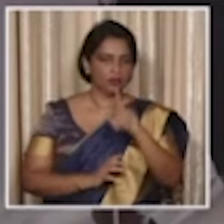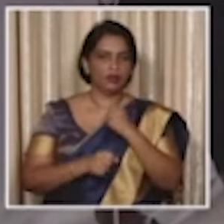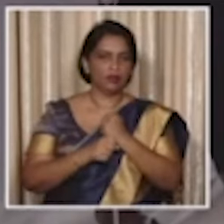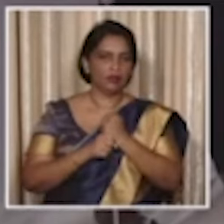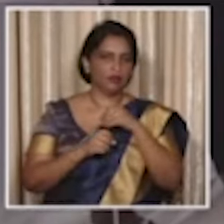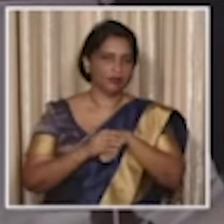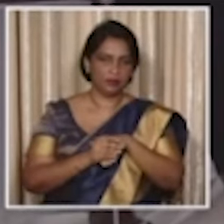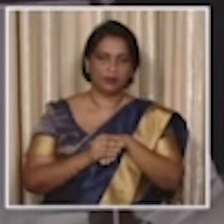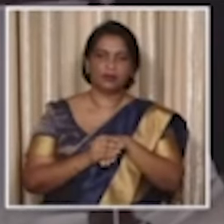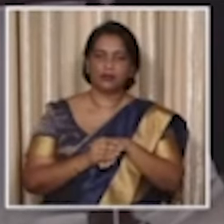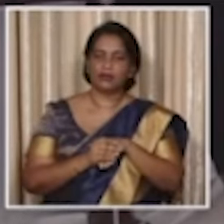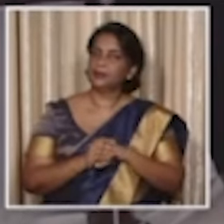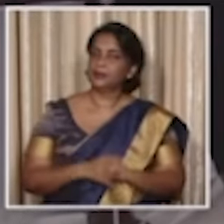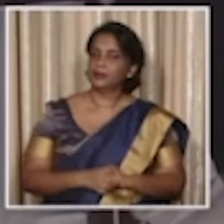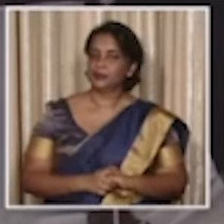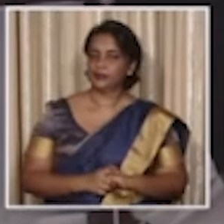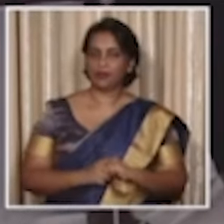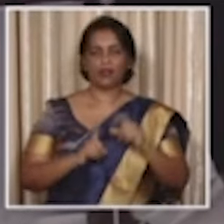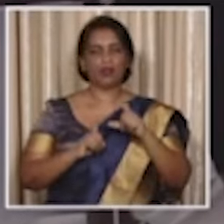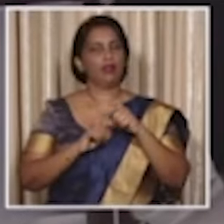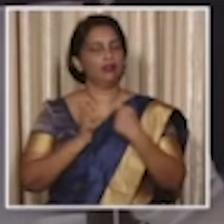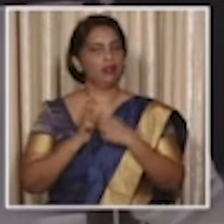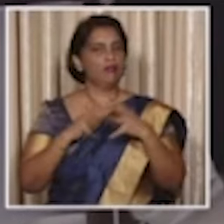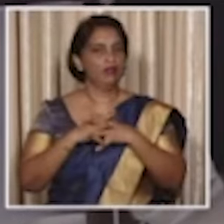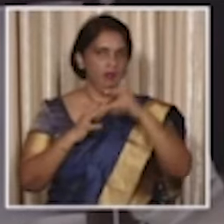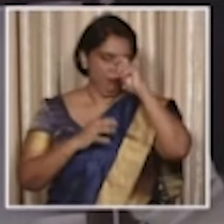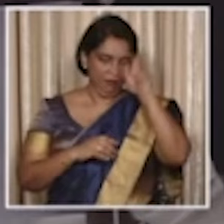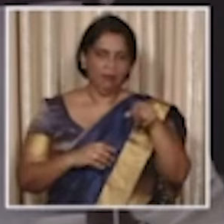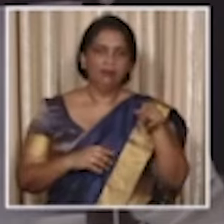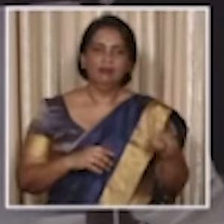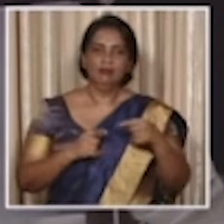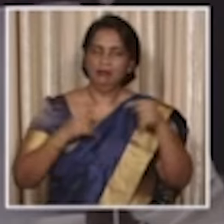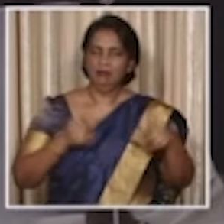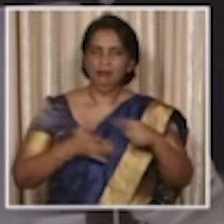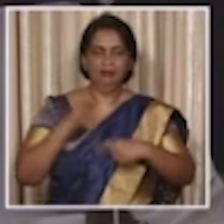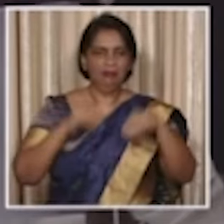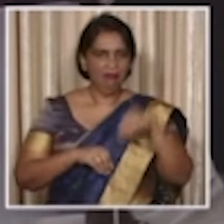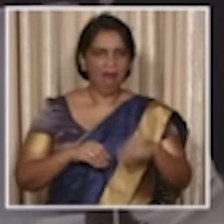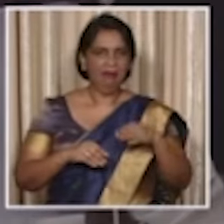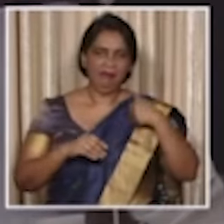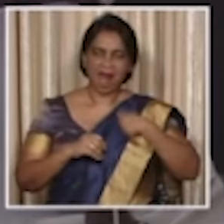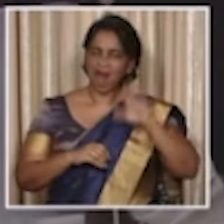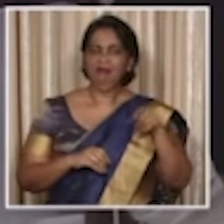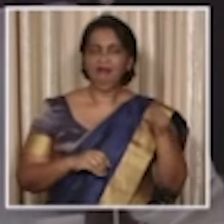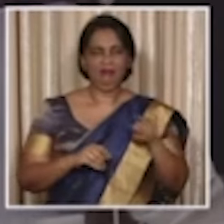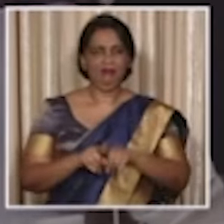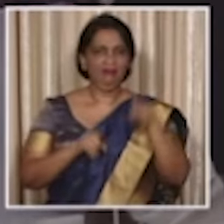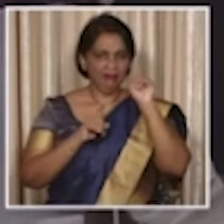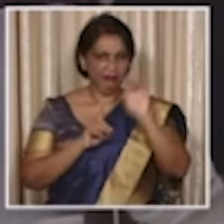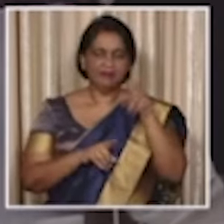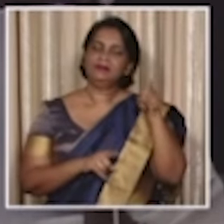පක්ෂයේ වෙනුවෙන් ආචාර්ය වික්‍රමබාහු කරුණාරත්න මැතිතුමා වාමාංශික දේශපාලනයේ පුරෝගාමිකයෙක්.